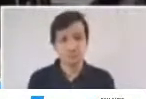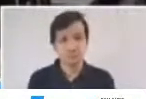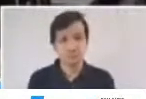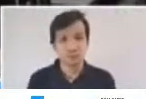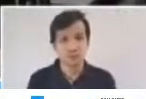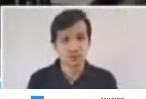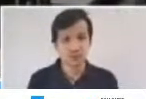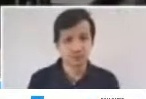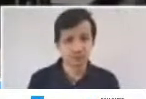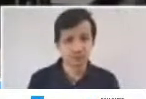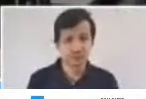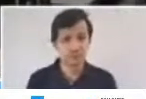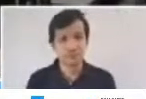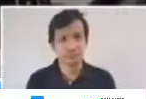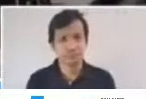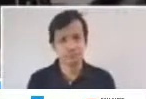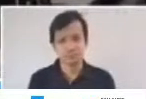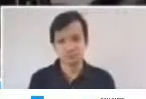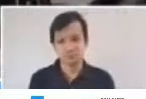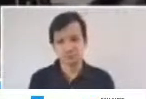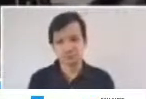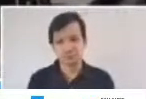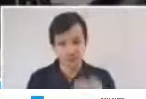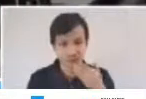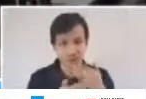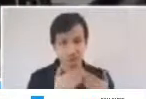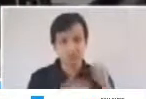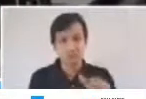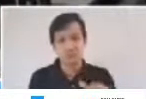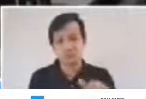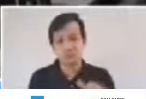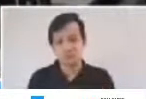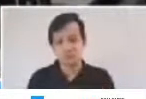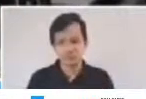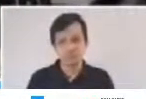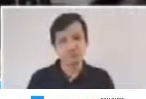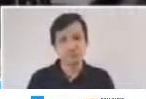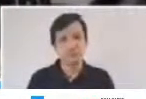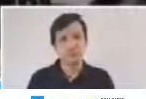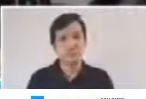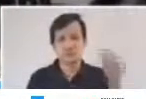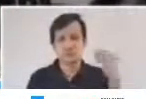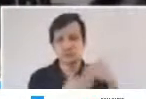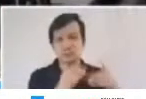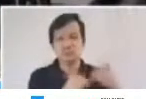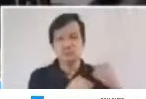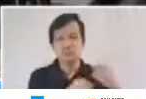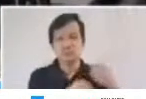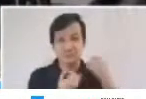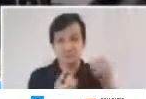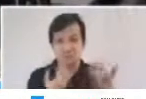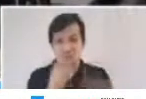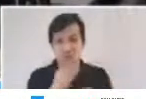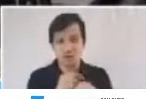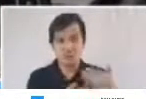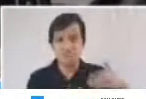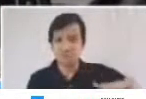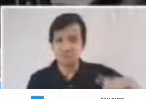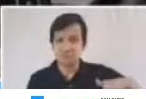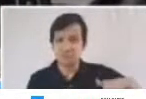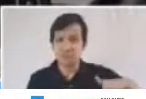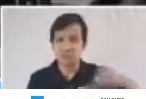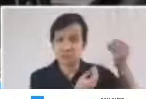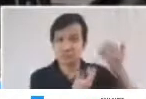System? Yes, sir. No? So this COVID Kaya is our means of automating our information